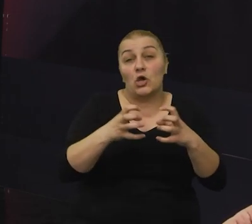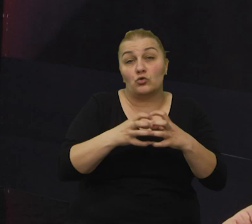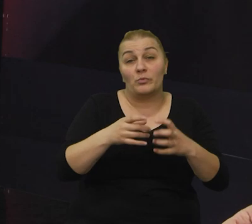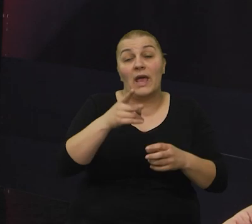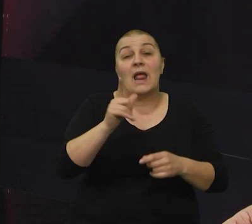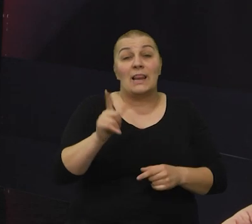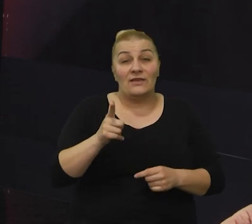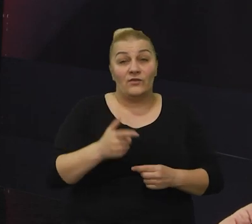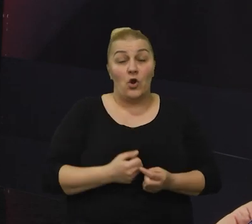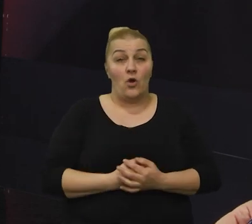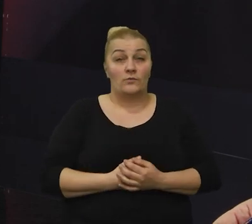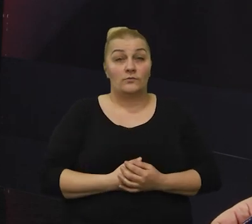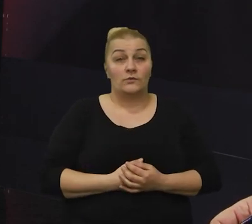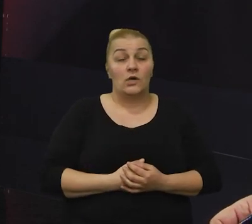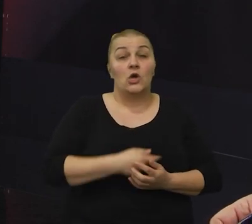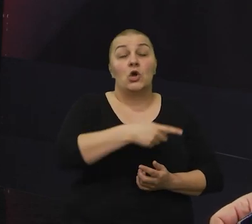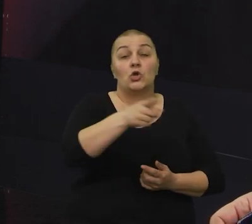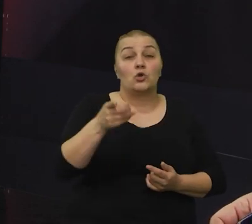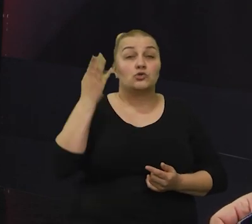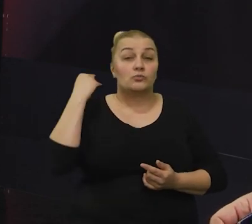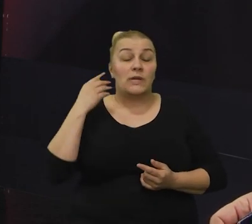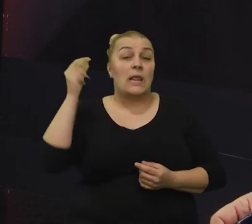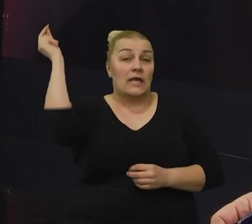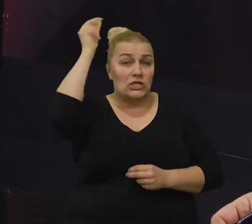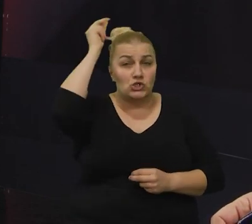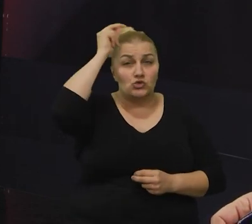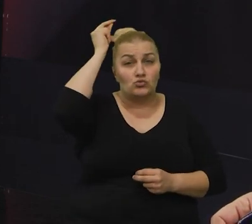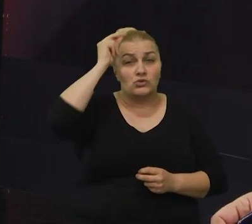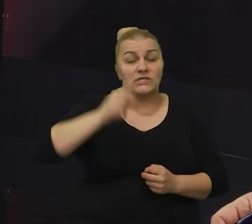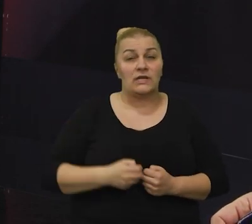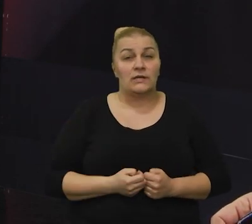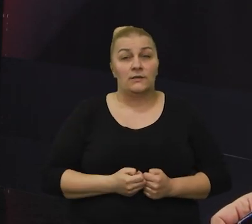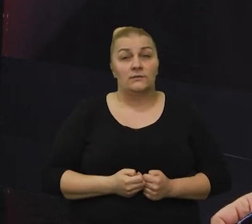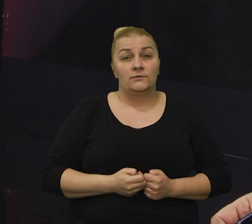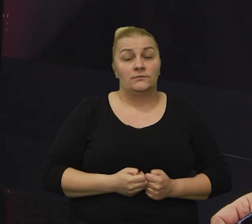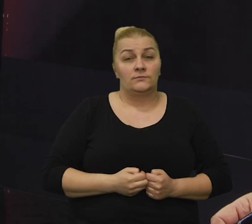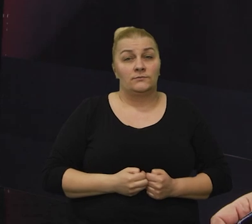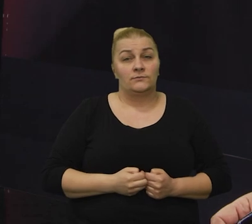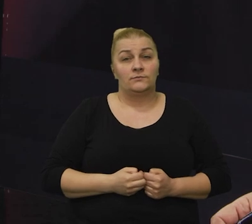Livno direktno, a to su bili iskusni